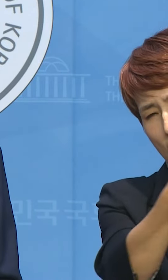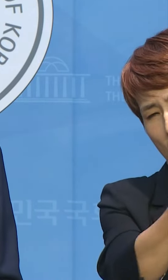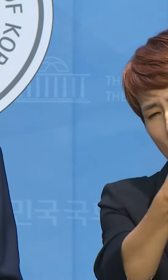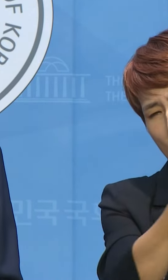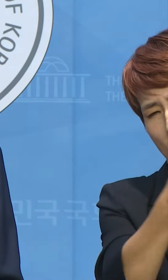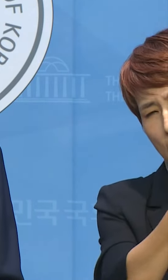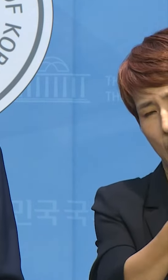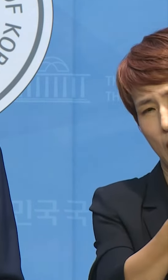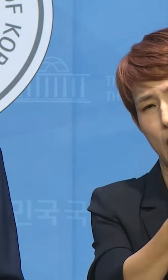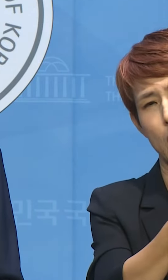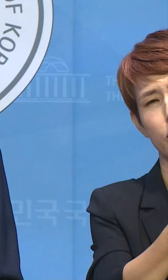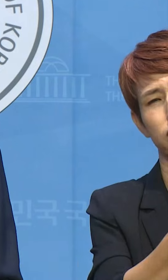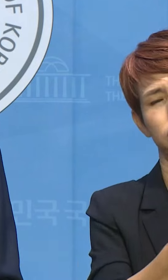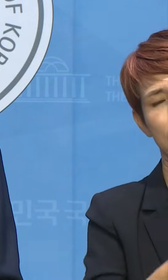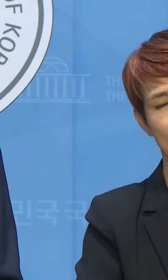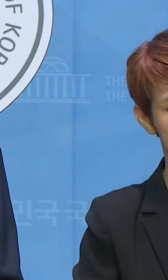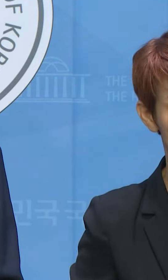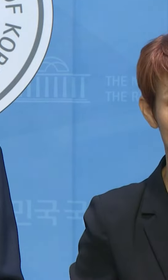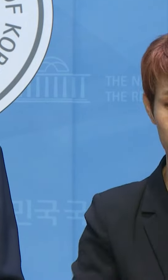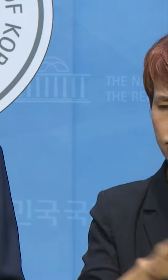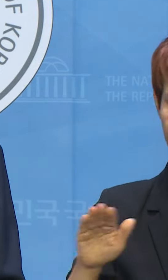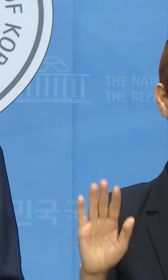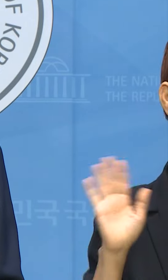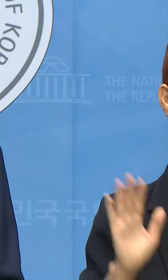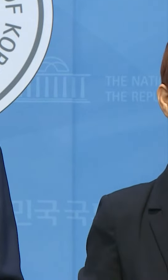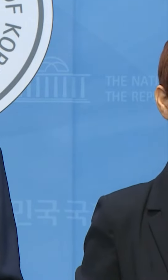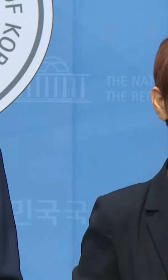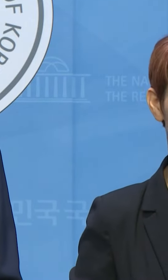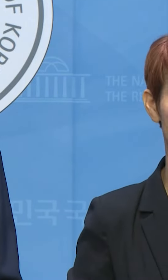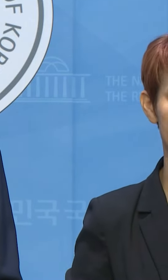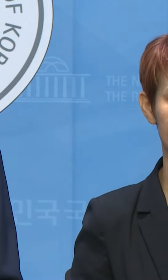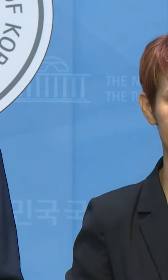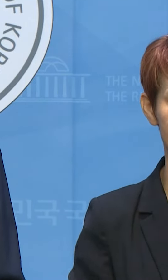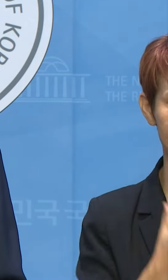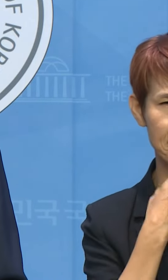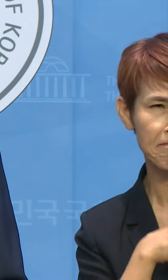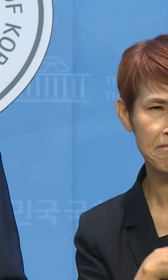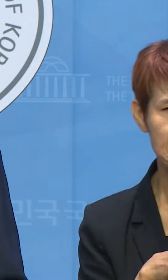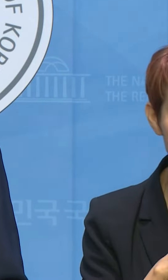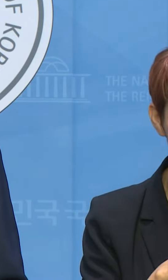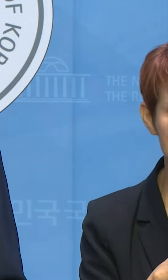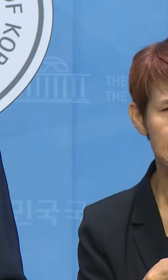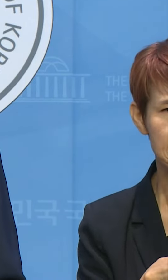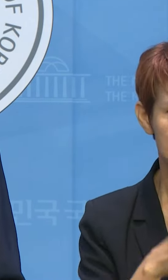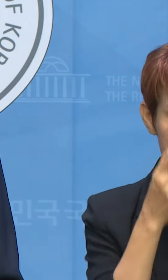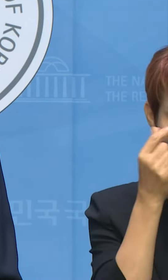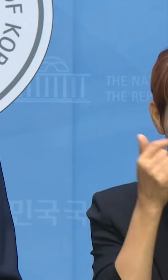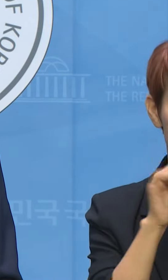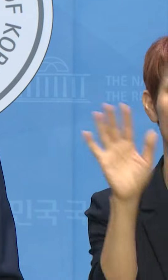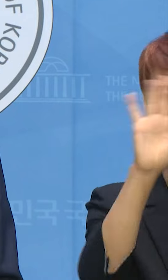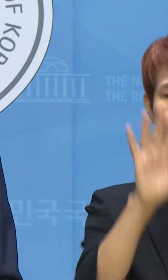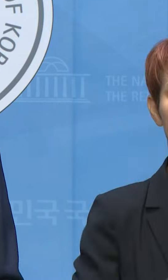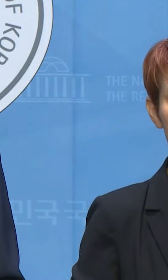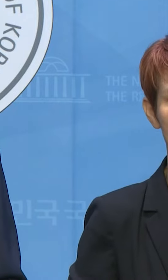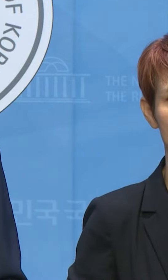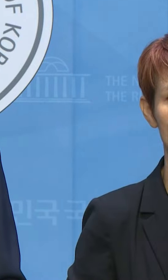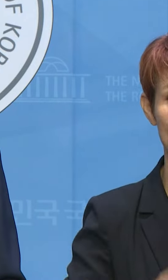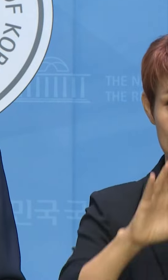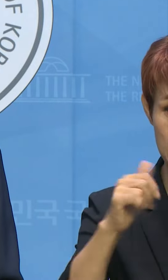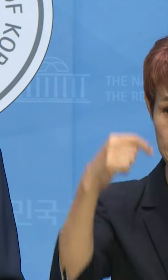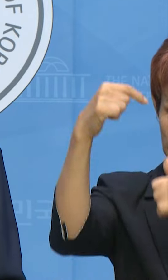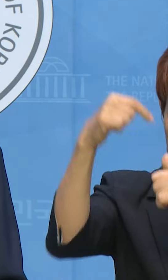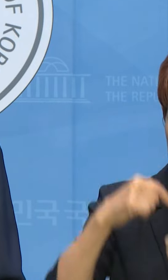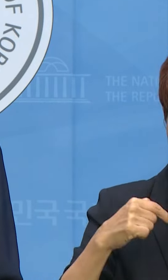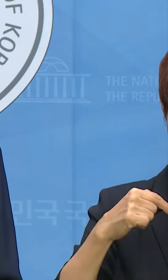비판이 있었습니다 저희는 아닙니다 이해 시를 따지느라 눈치만 보지 않겠습니다 국민이